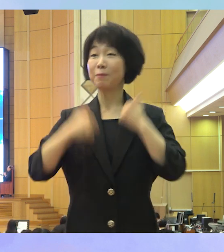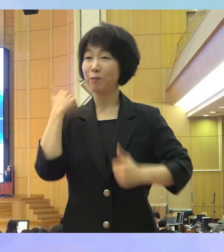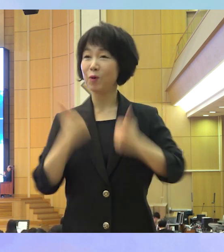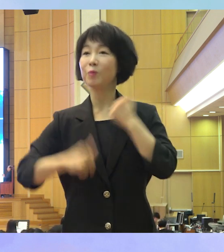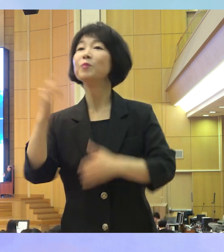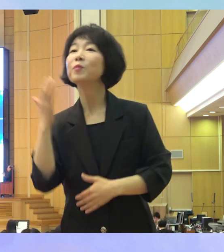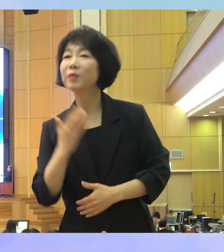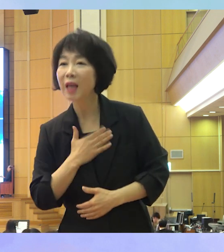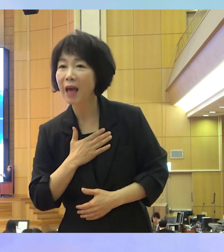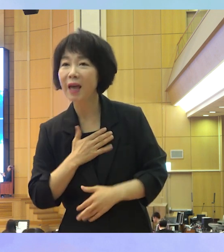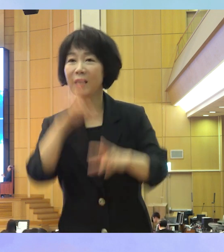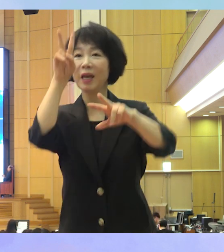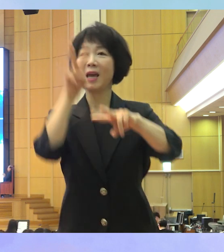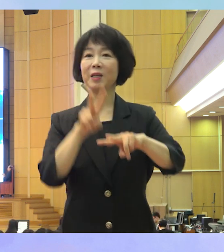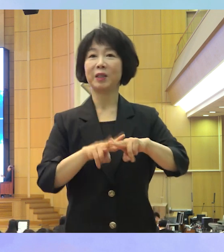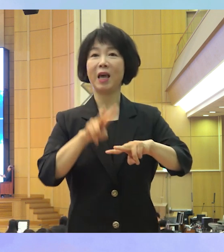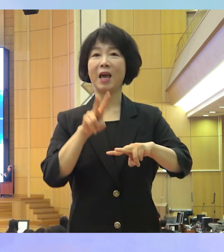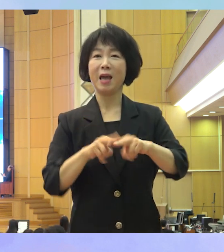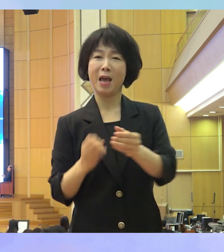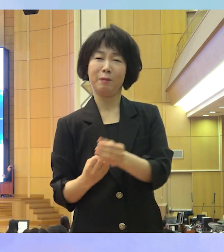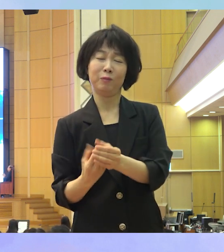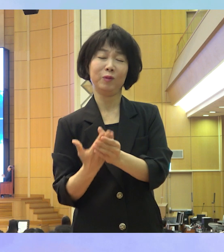샘솟는 기쁨 내게